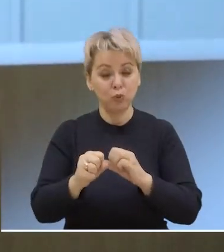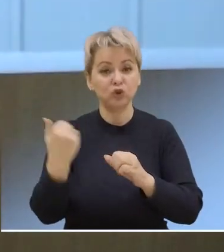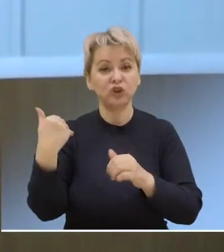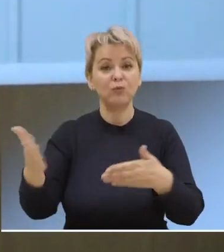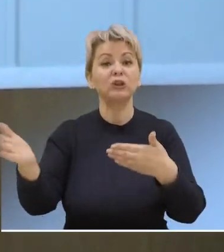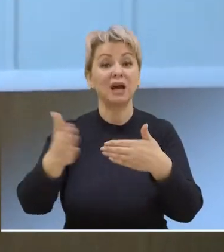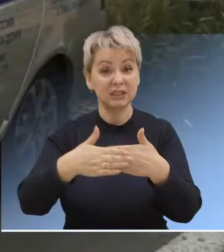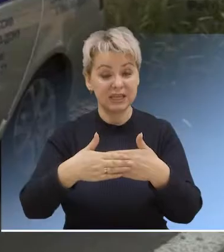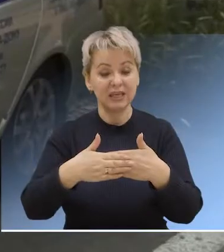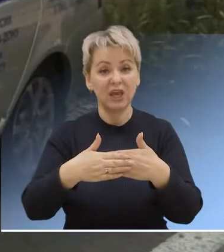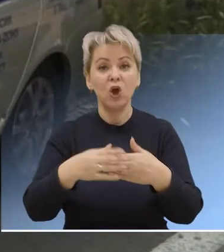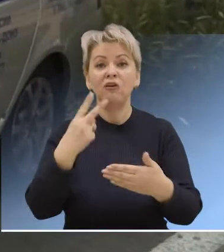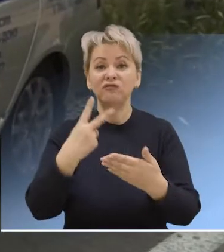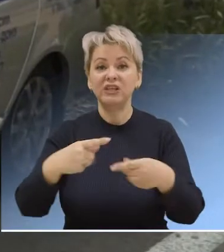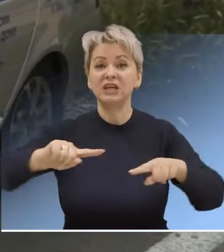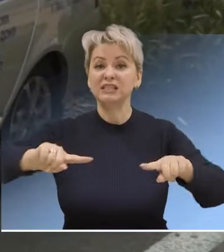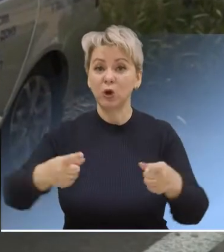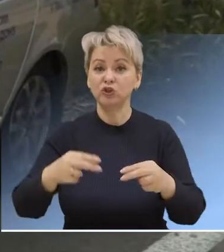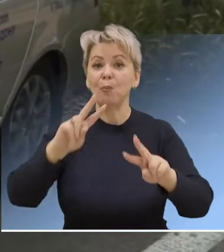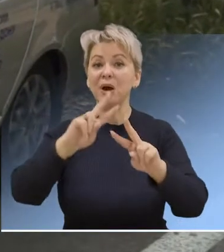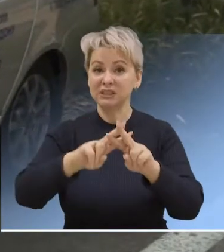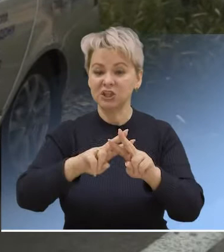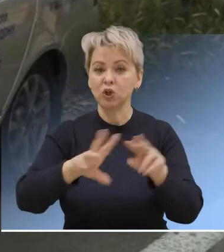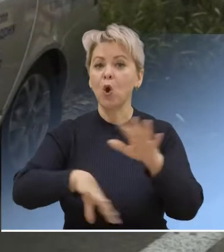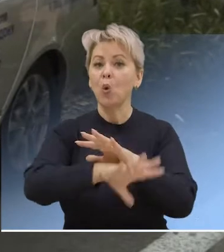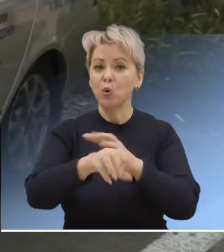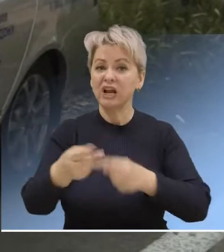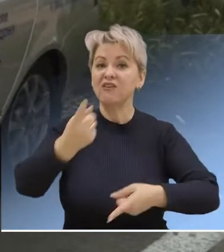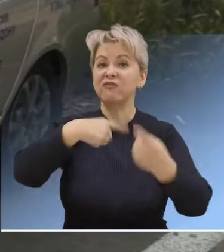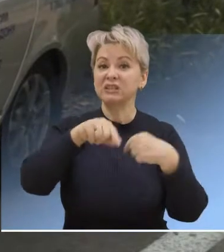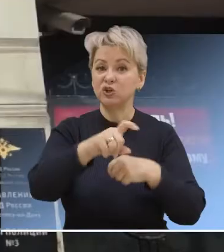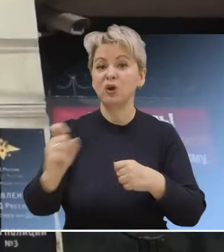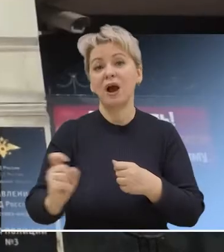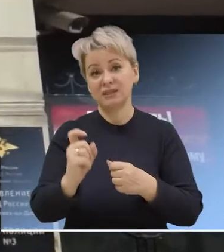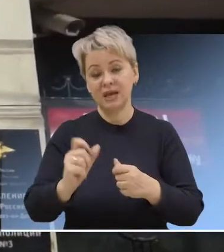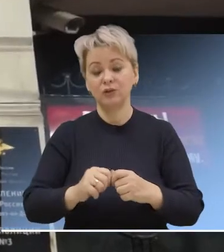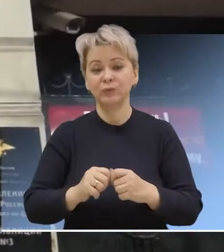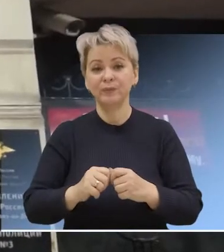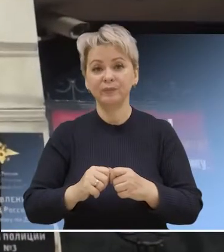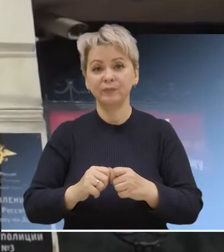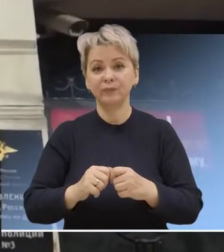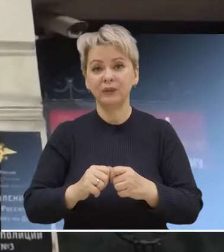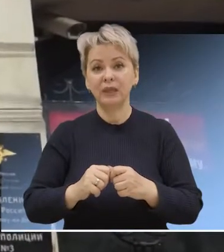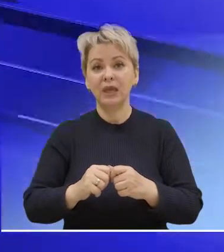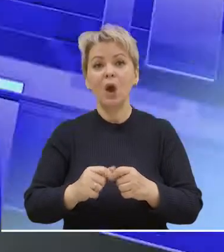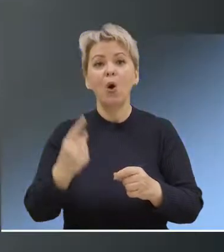Федерации «Грабеж». Ему избрана мера пресечения в виде заключения под стражу. Украденное возвращено законному